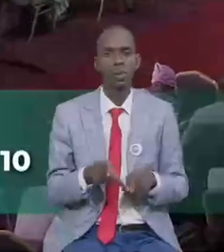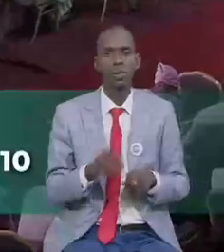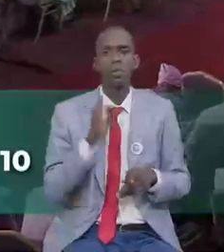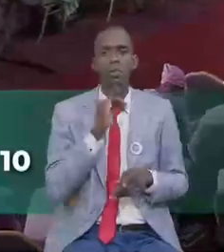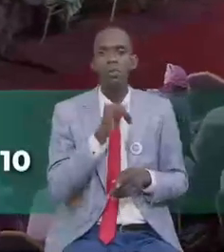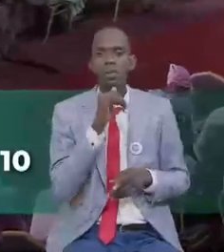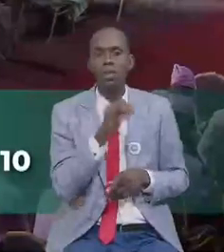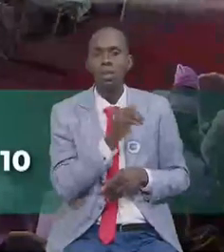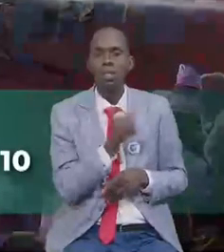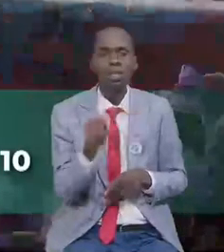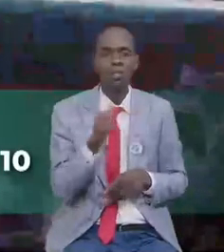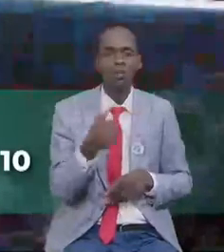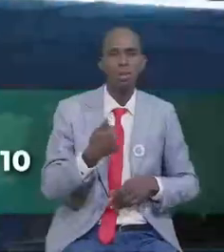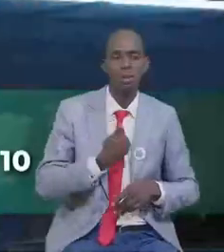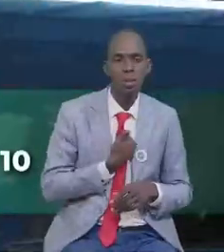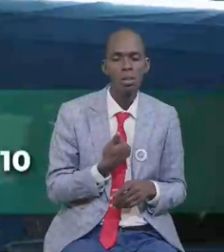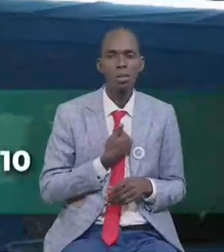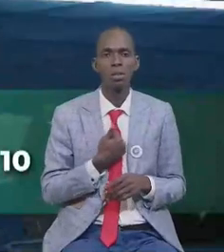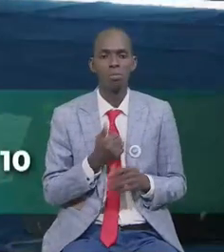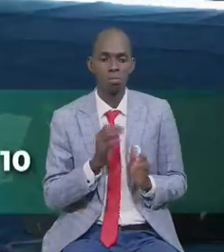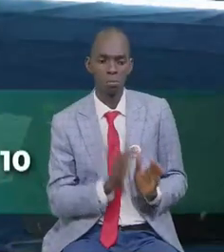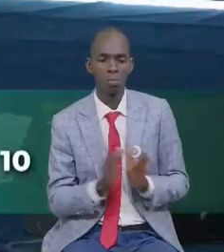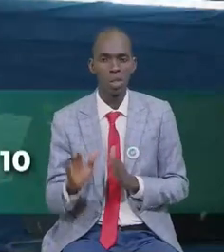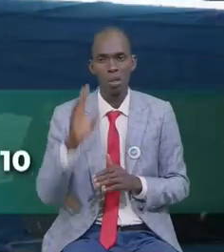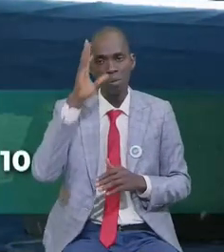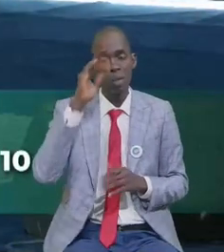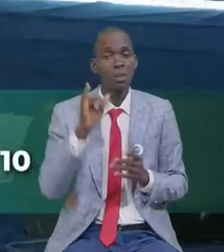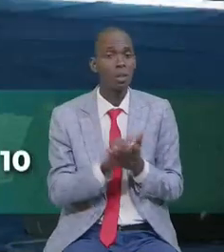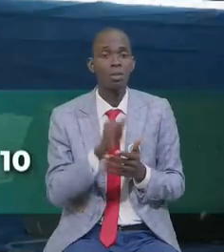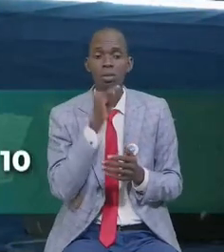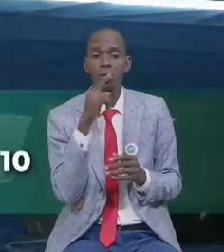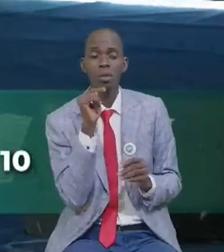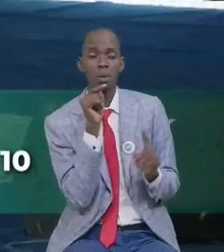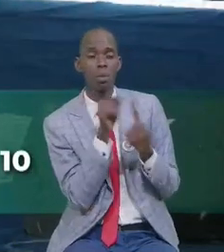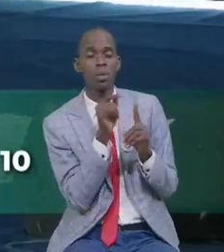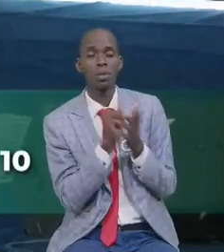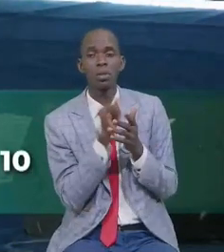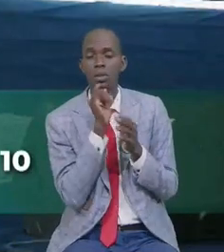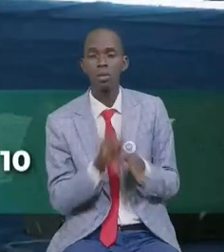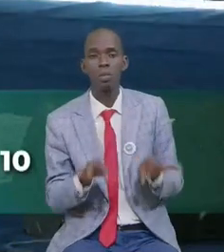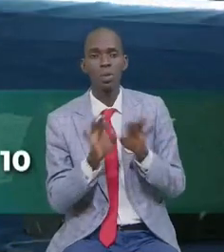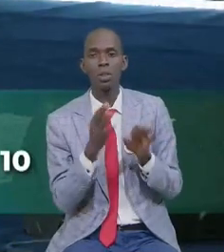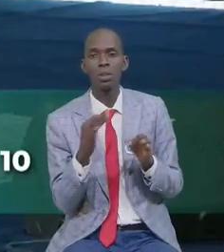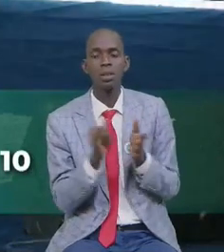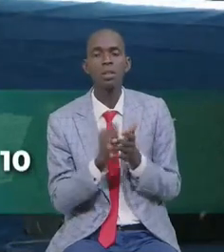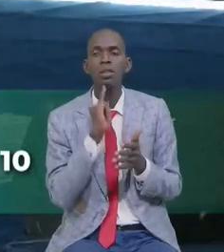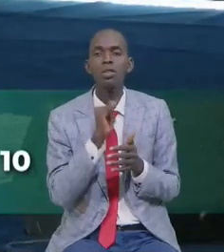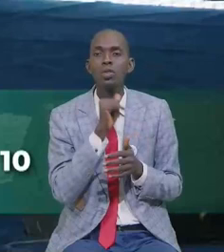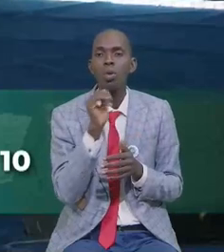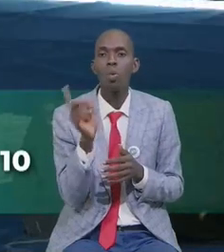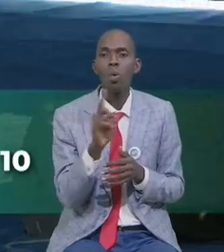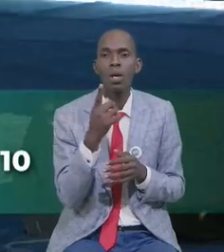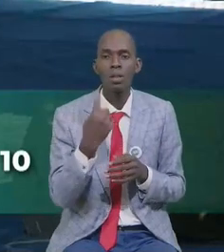auto-fabriqué. Ce n'est pas un homme auto-constitué, ce n'est pas ça l'essentiel, ce n'est pas la capacité ou